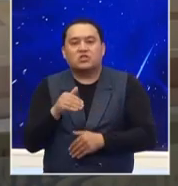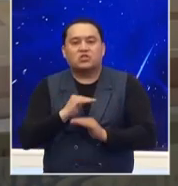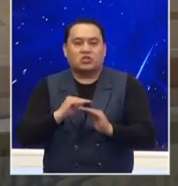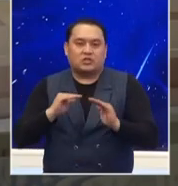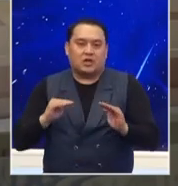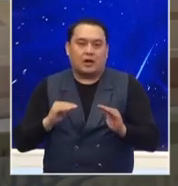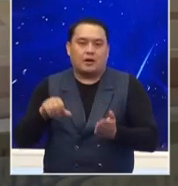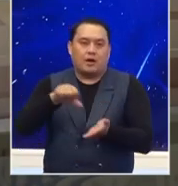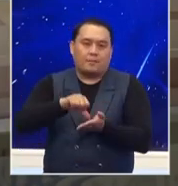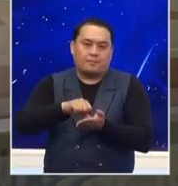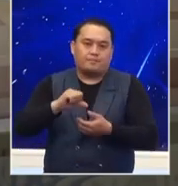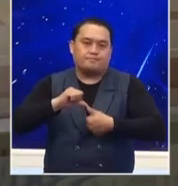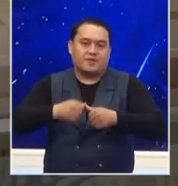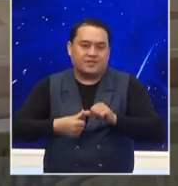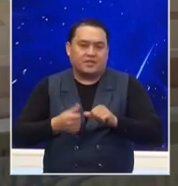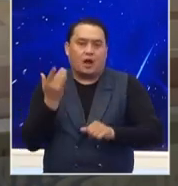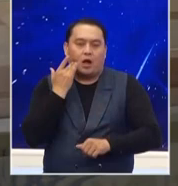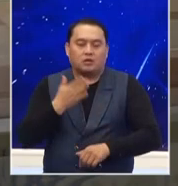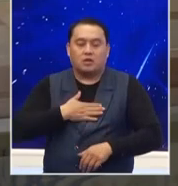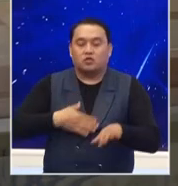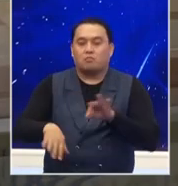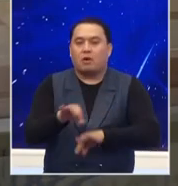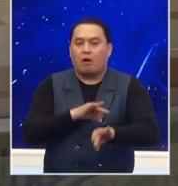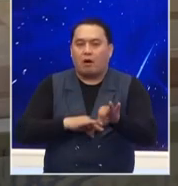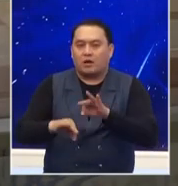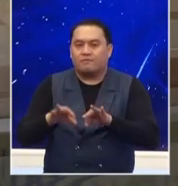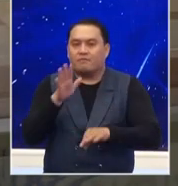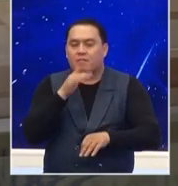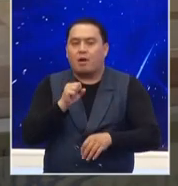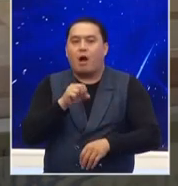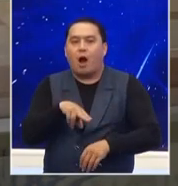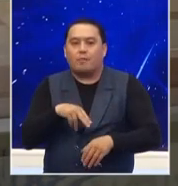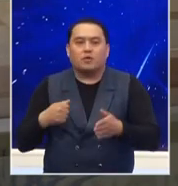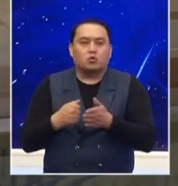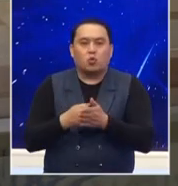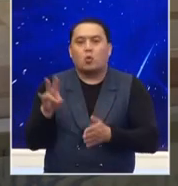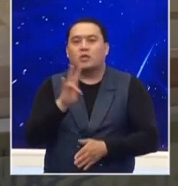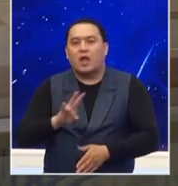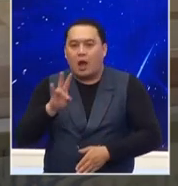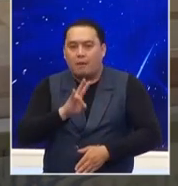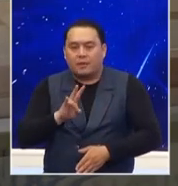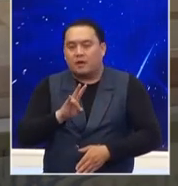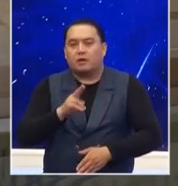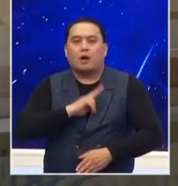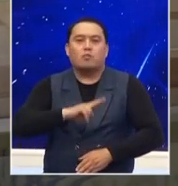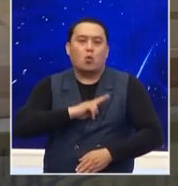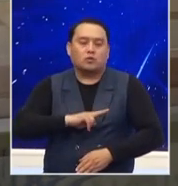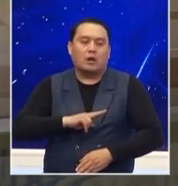принял, постоянно принимал участие в нашем проекте с периода с апреля по ноябрь включительно. С ними